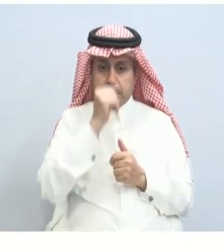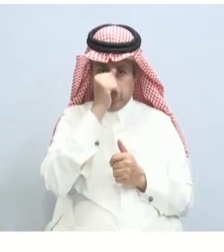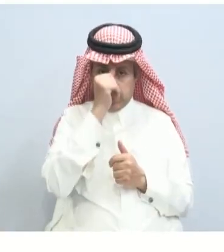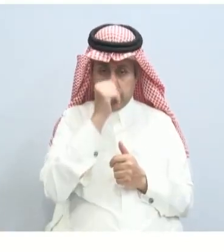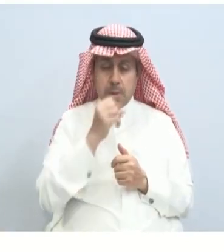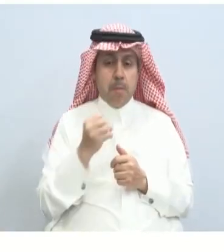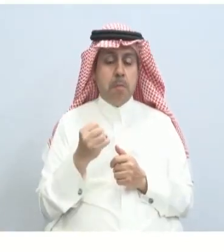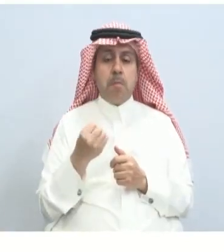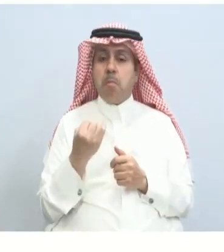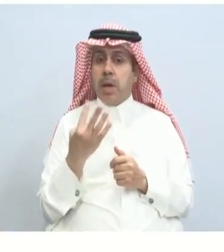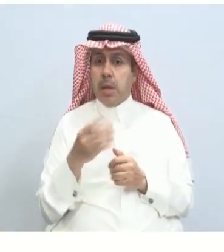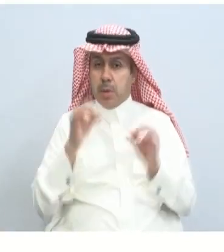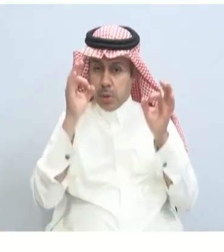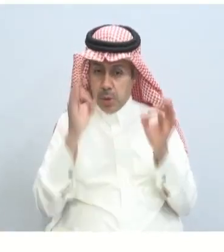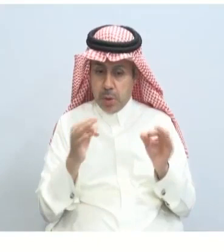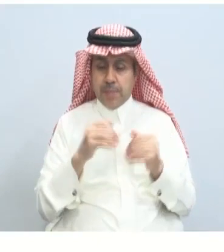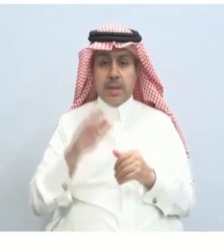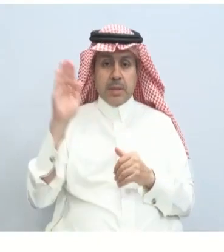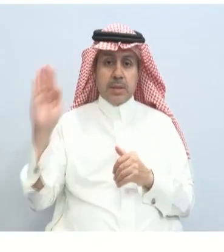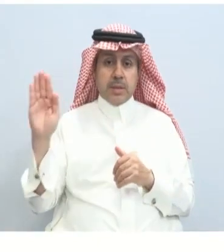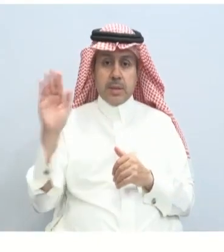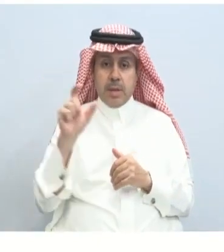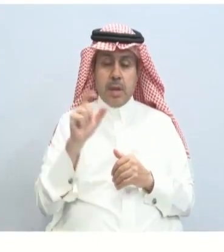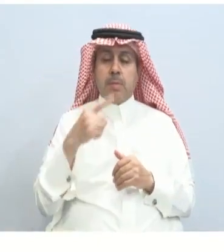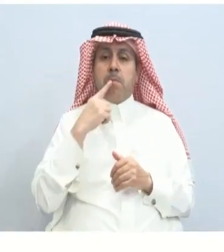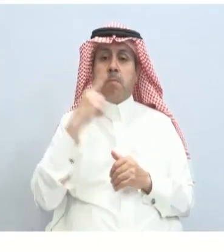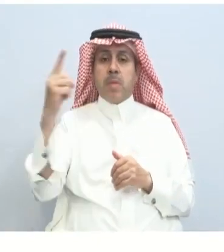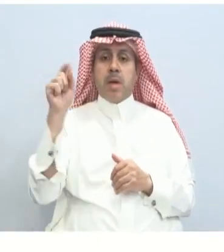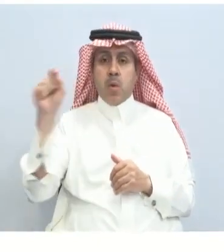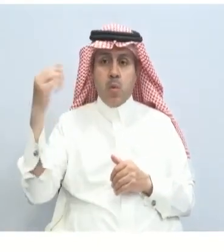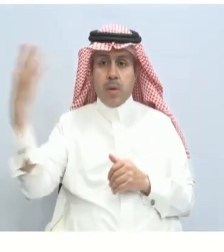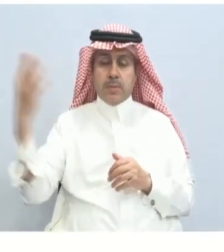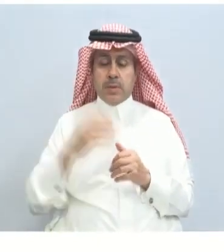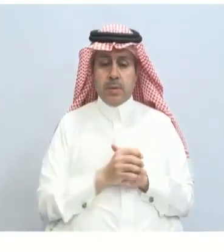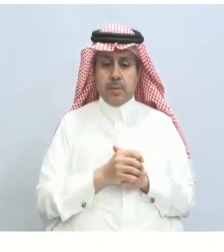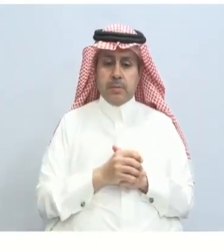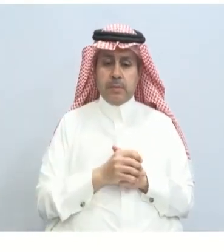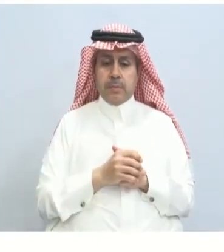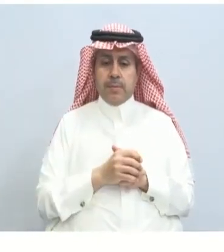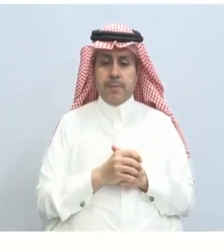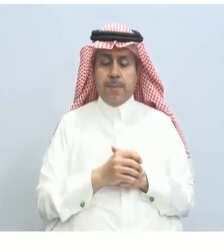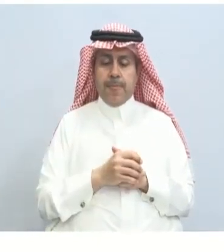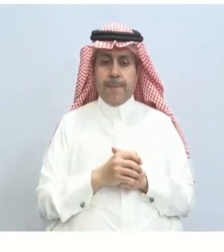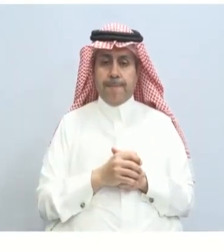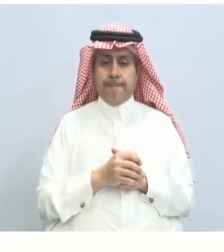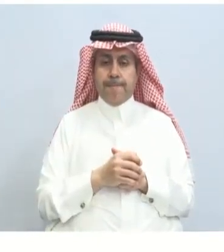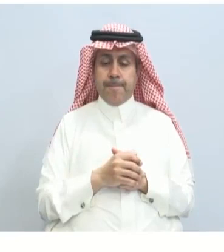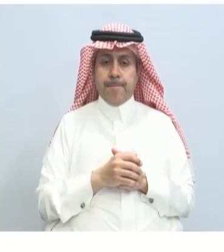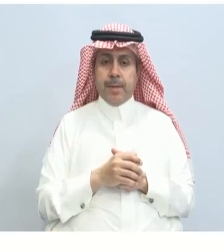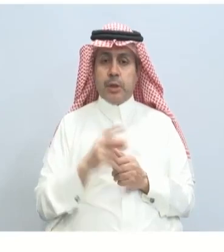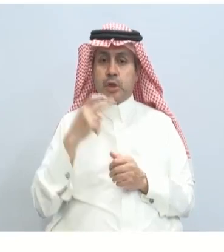ما القيمه الدقيقه اللي هي ساين 105 ساين 105 طبعا احنا عشان نجيب ساين